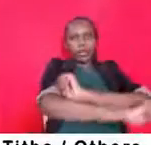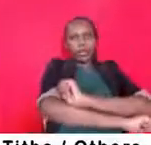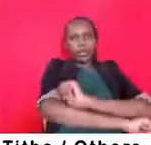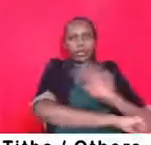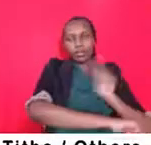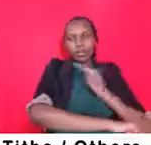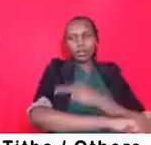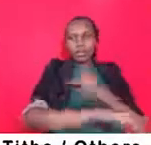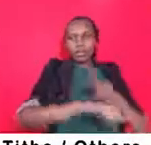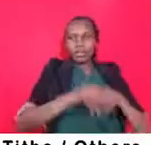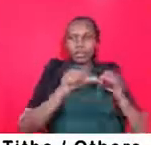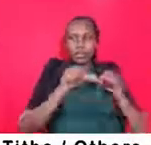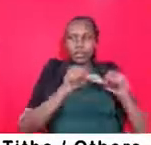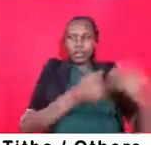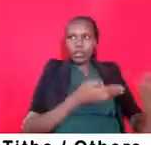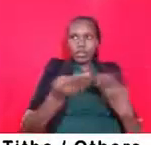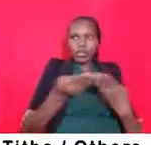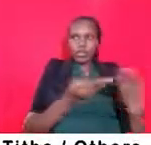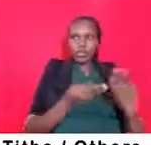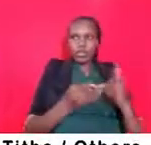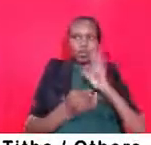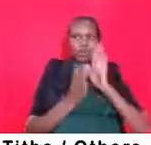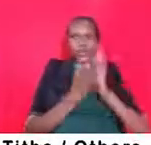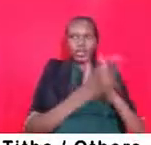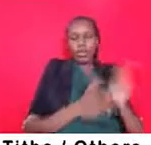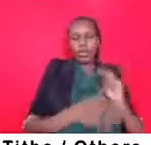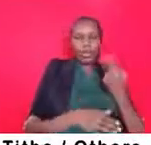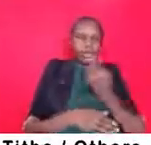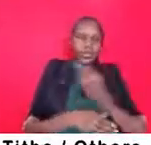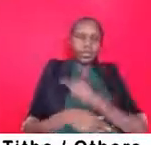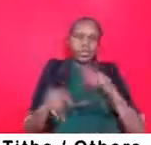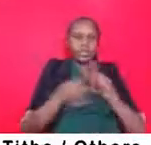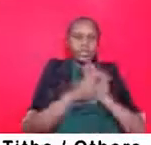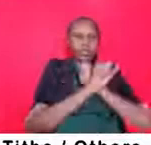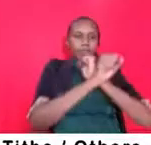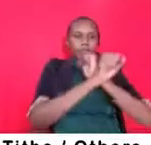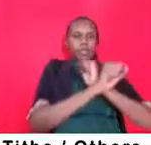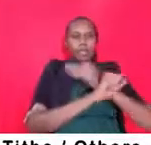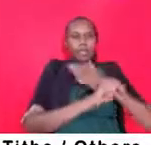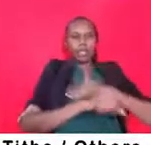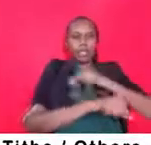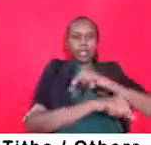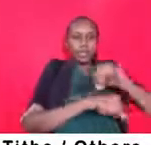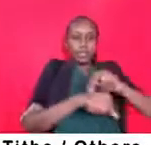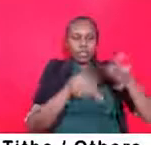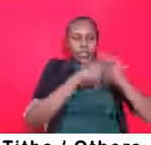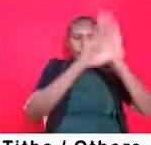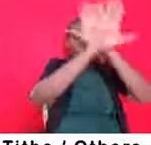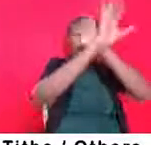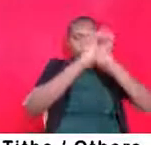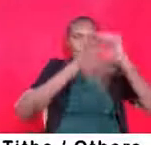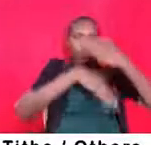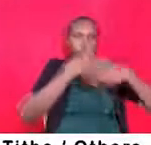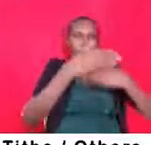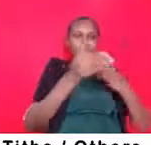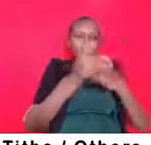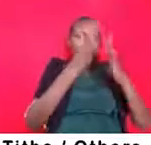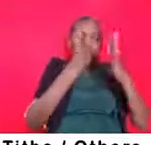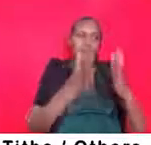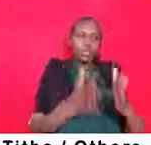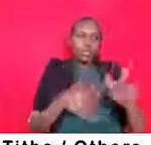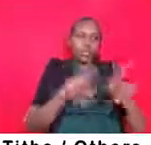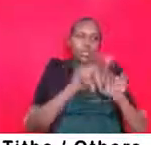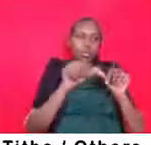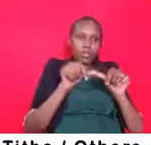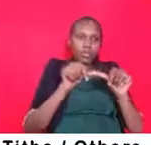you continue with the service, dear Lord, may you be with us. May you protect our nation, the president, and our leaders, dear Lord. As